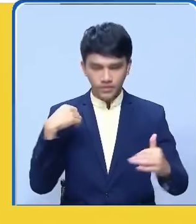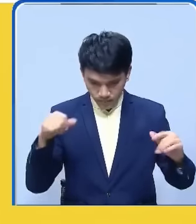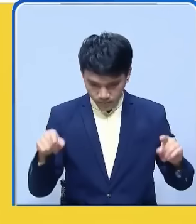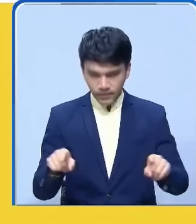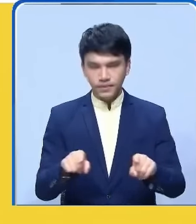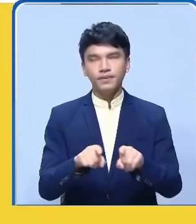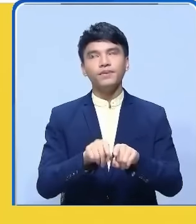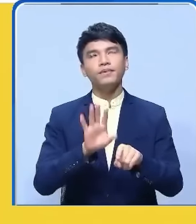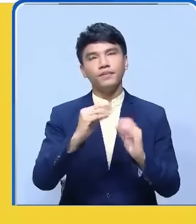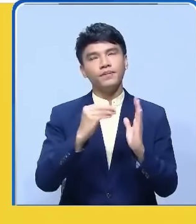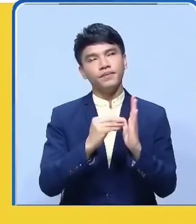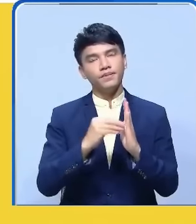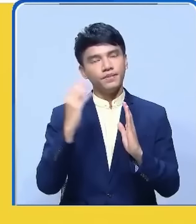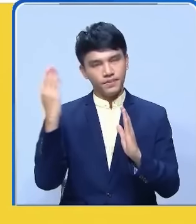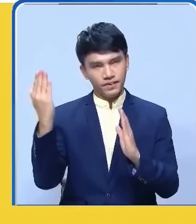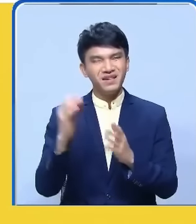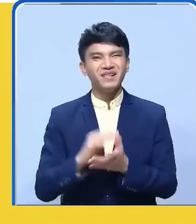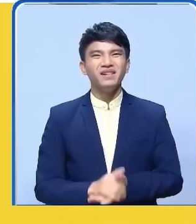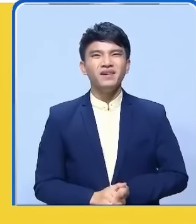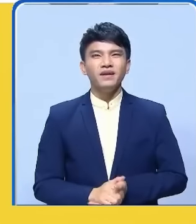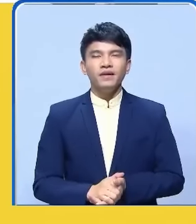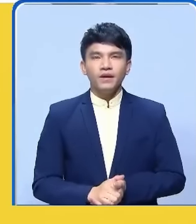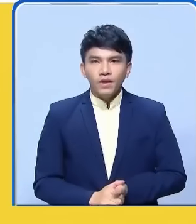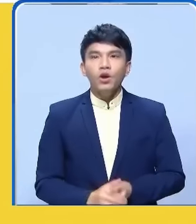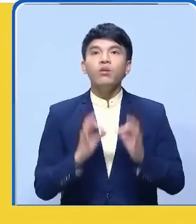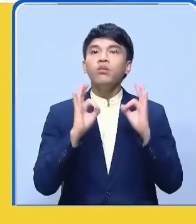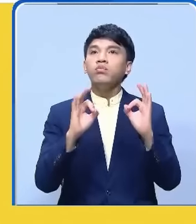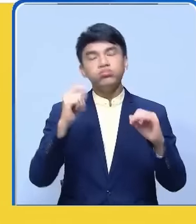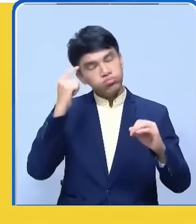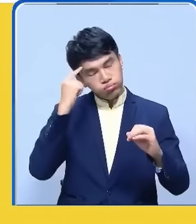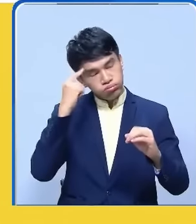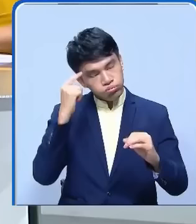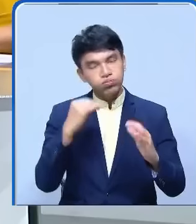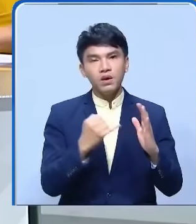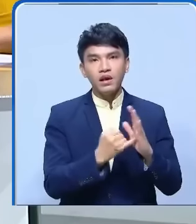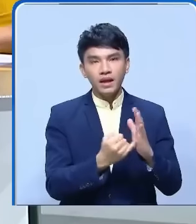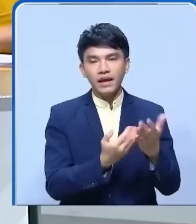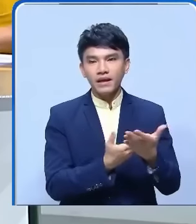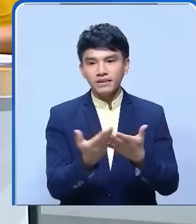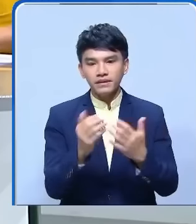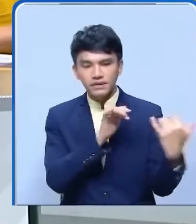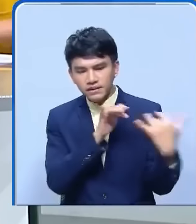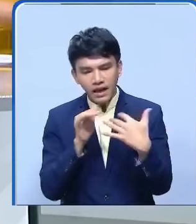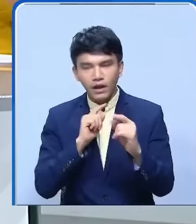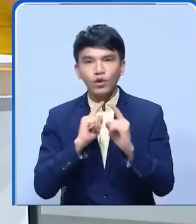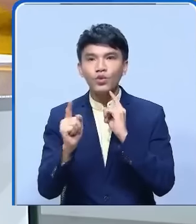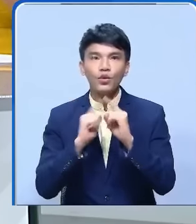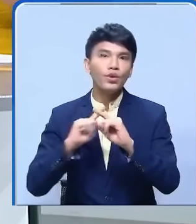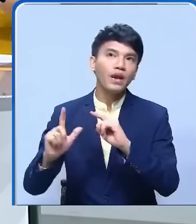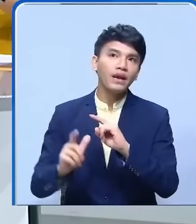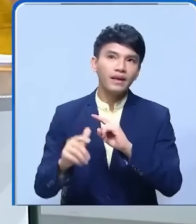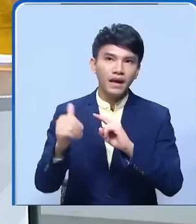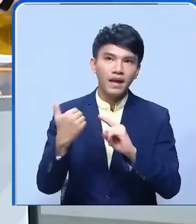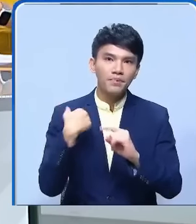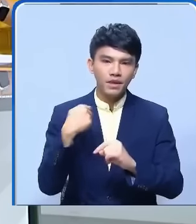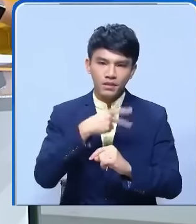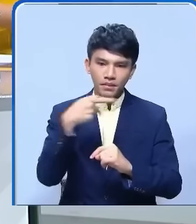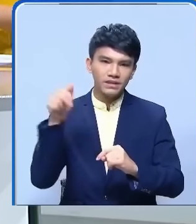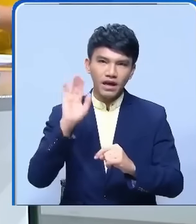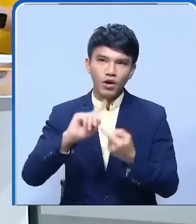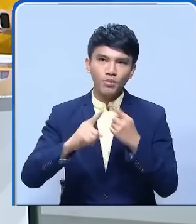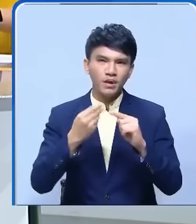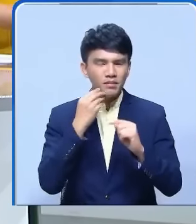งเลยของกรุงเทพมหานครที่บางกะปินะครับ คือก็เอาล่ะอาจจะเป็นในเรื่องของความสะดวกในการสื่อสารหรือว่ายังไงคนก็มองว่าจะมีภาษาของประเทศเพื่อน